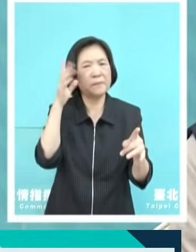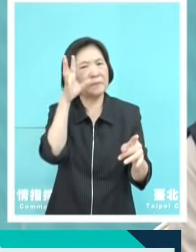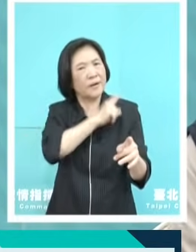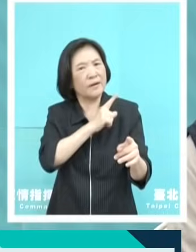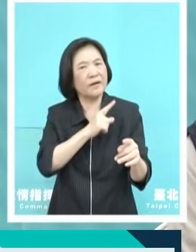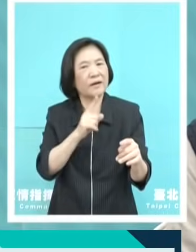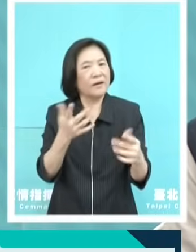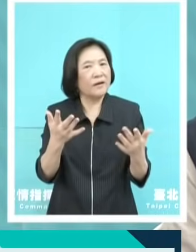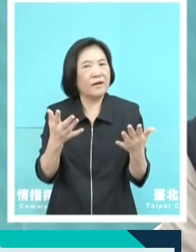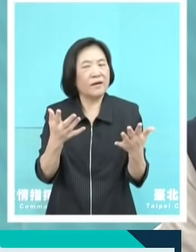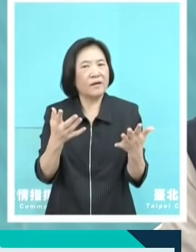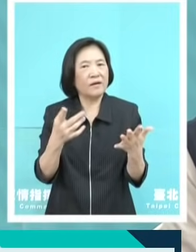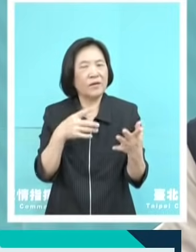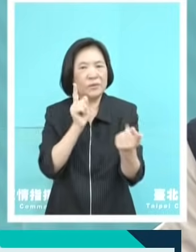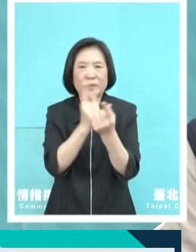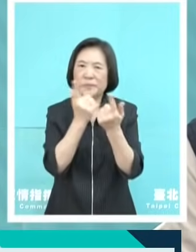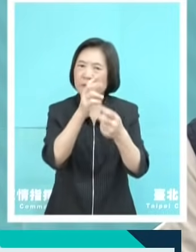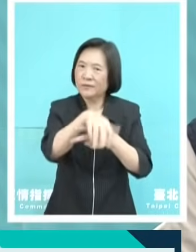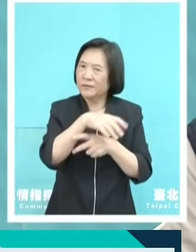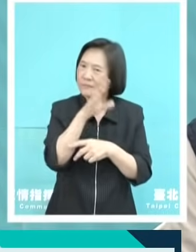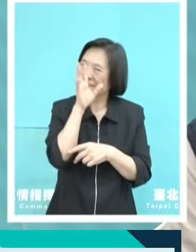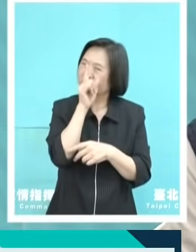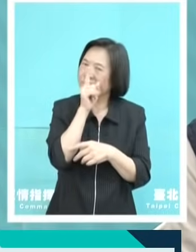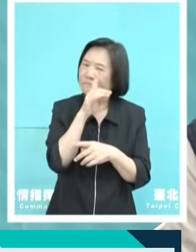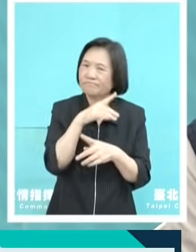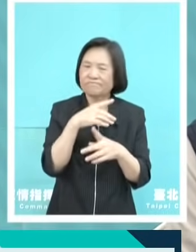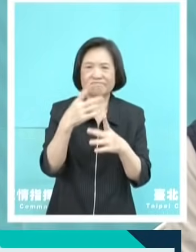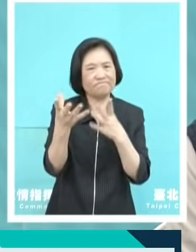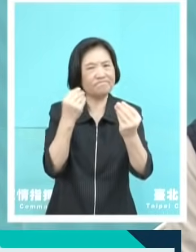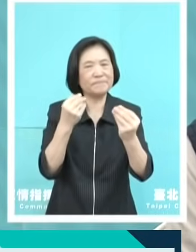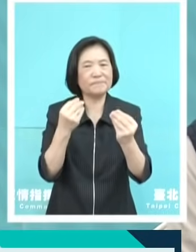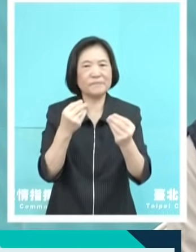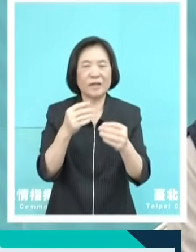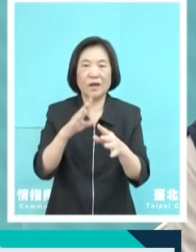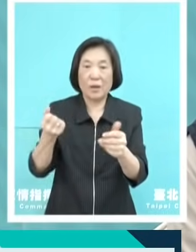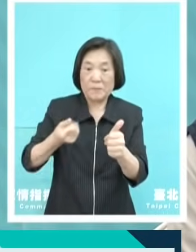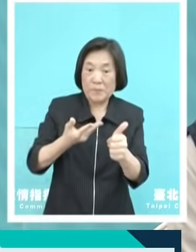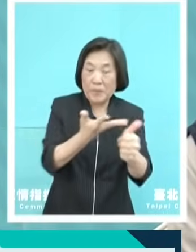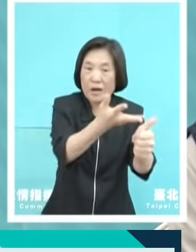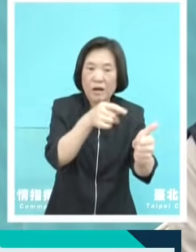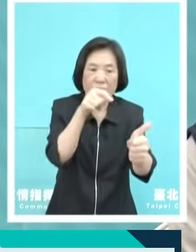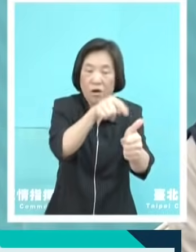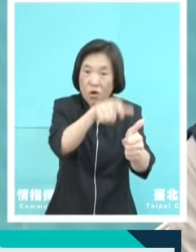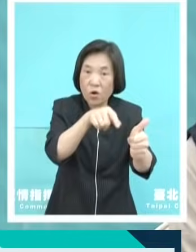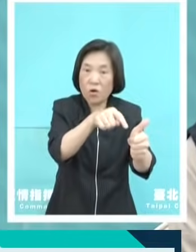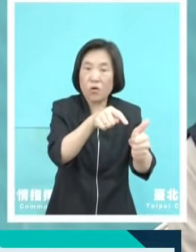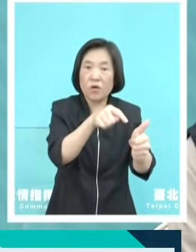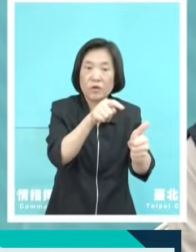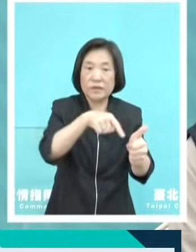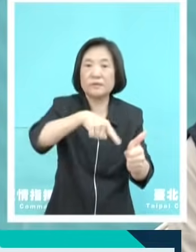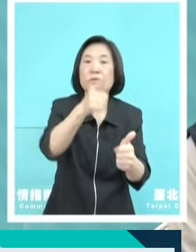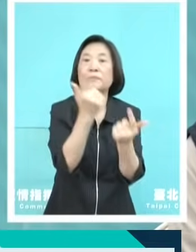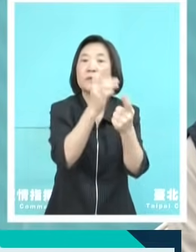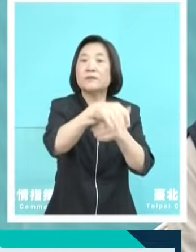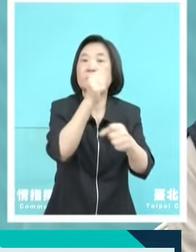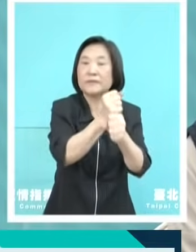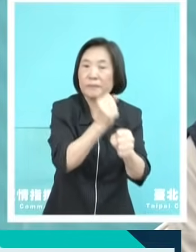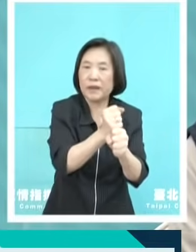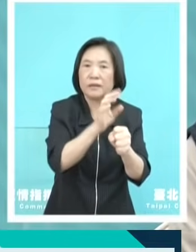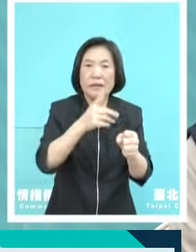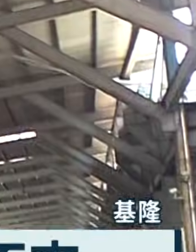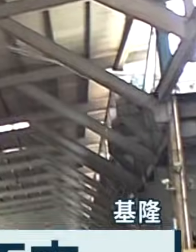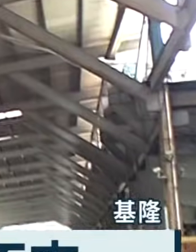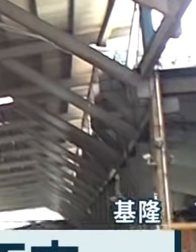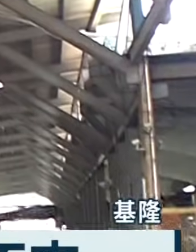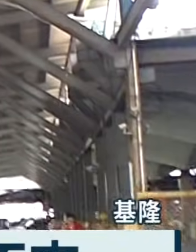像不是很清楚，因为他在这个他感染，他在北农上班，可是他户籍不是在台